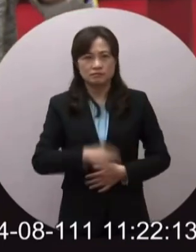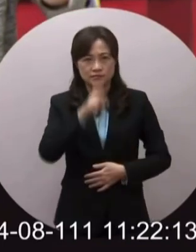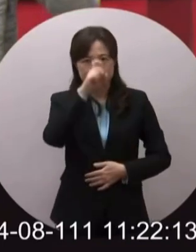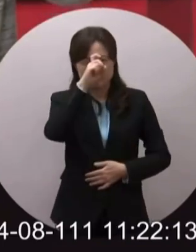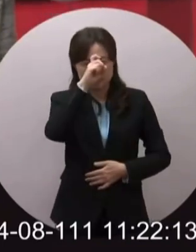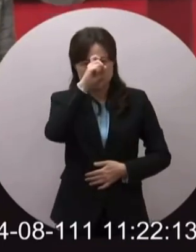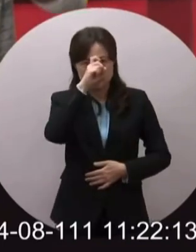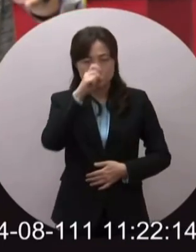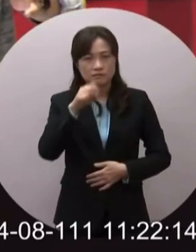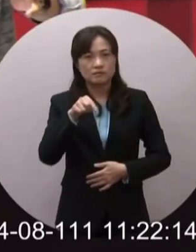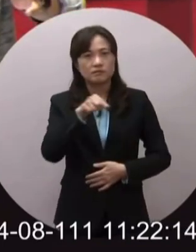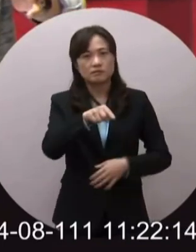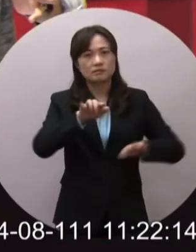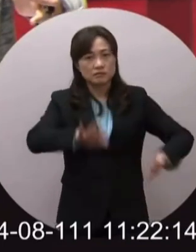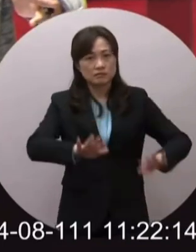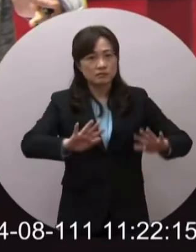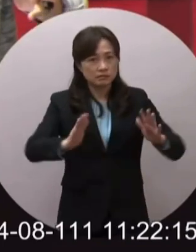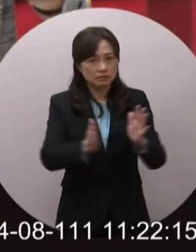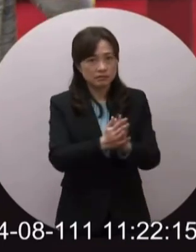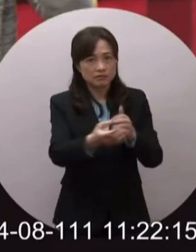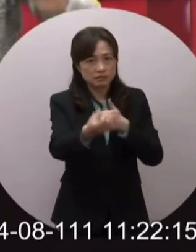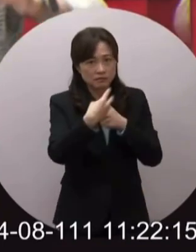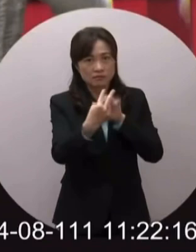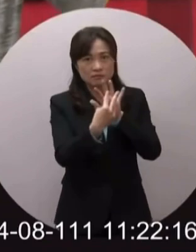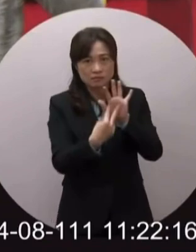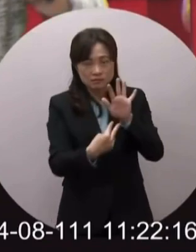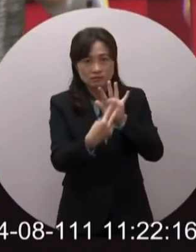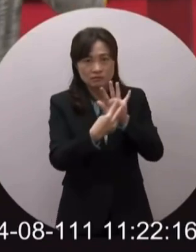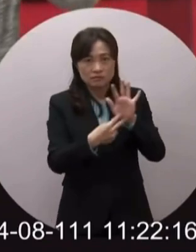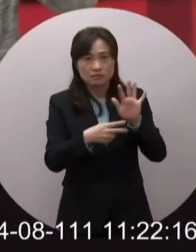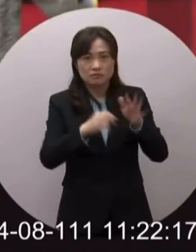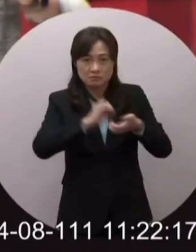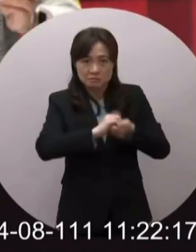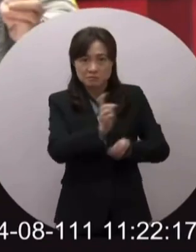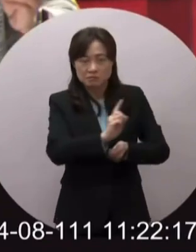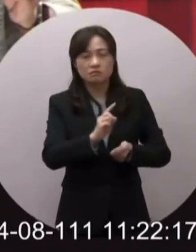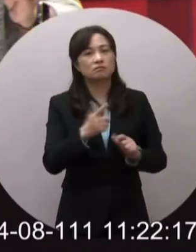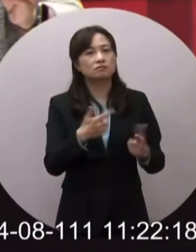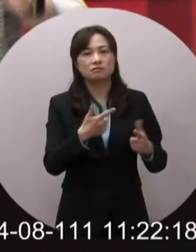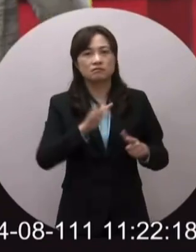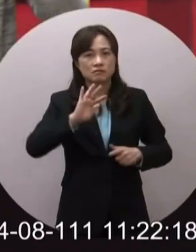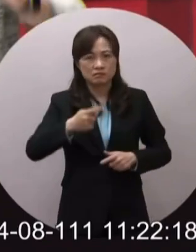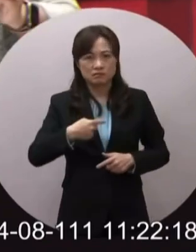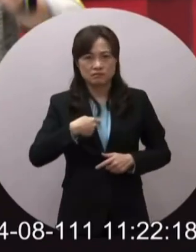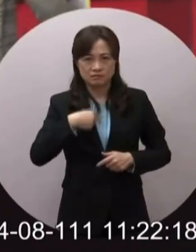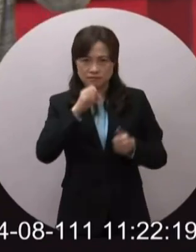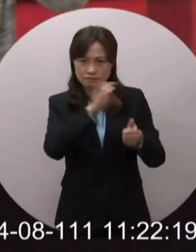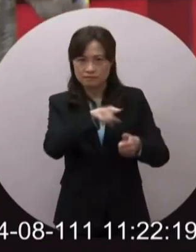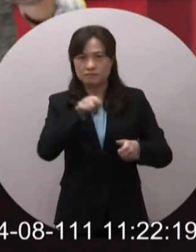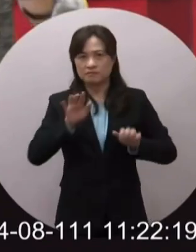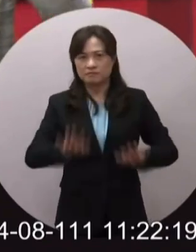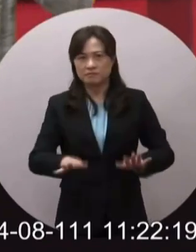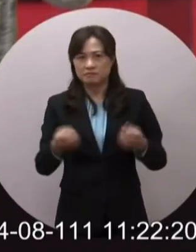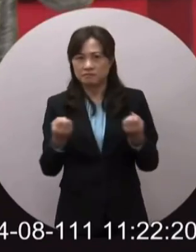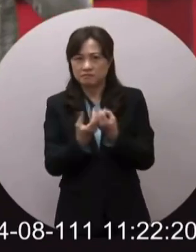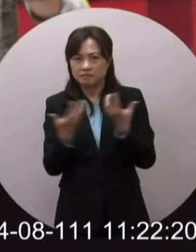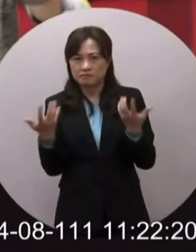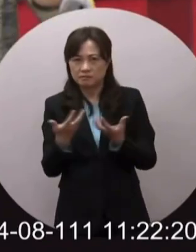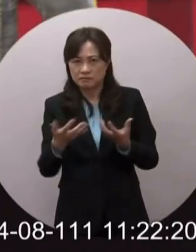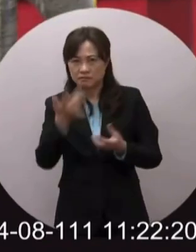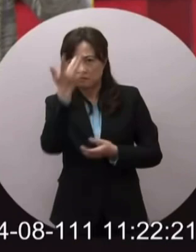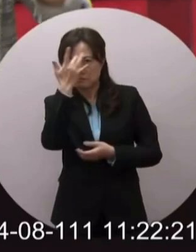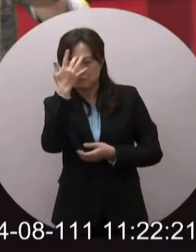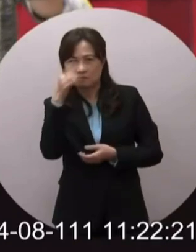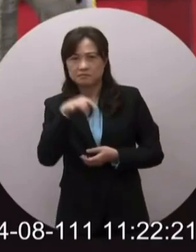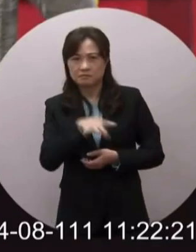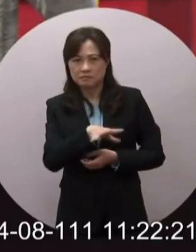我在那边没有一定要您现在给我答案嘛。但是我只是把这样子的一个矛盾提出来，请行政院您这